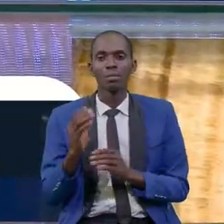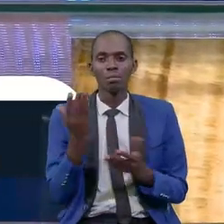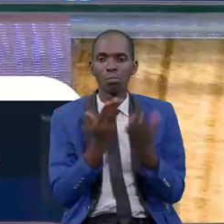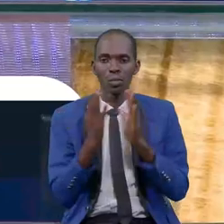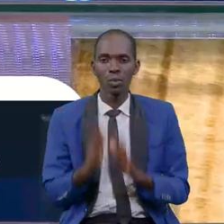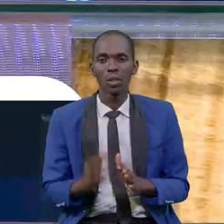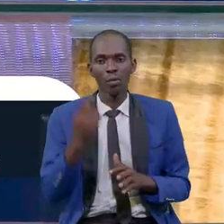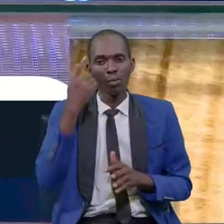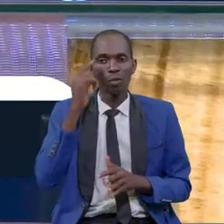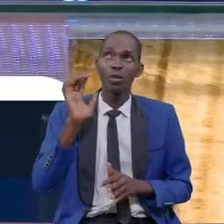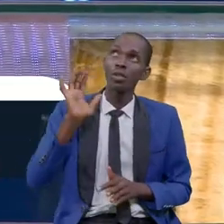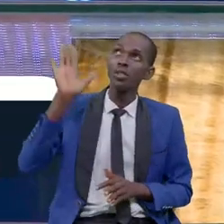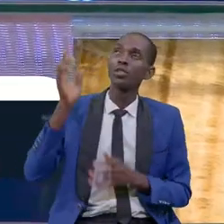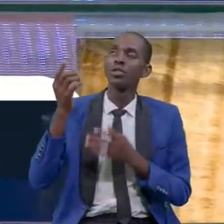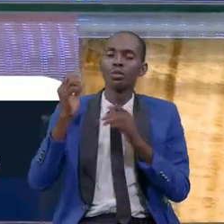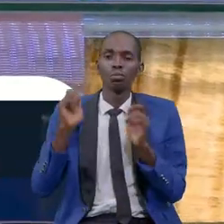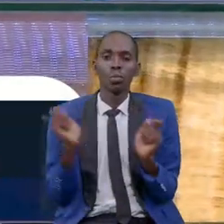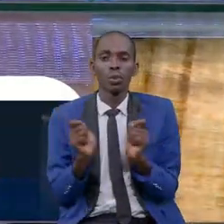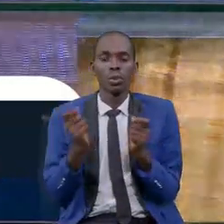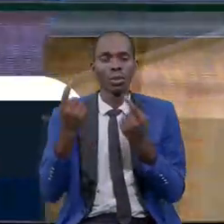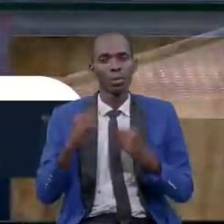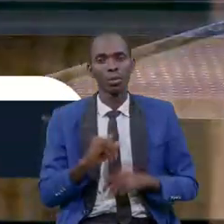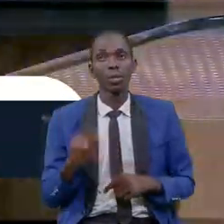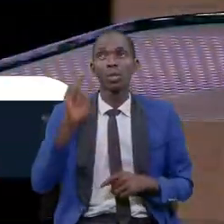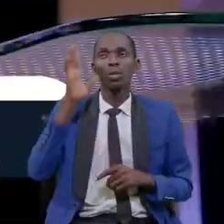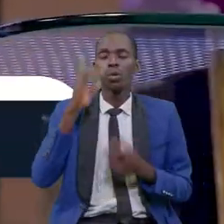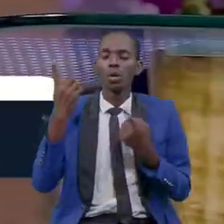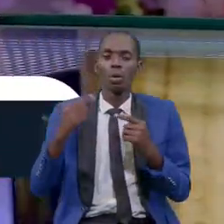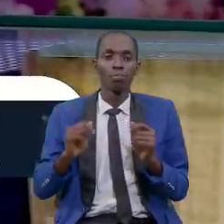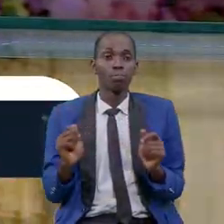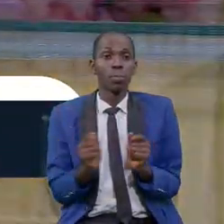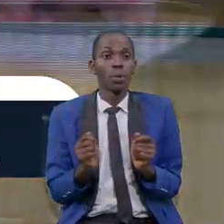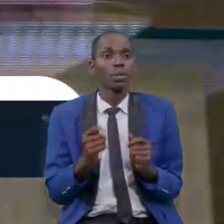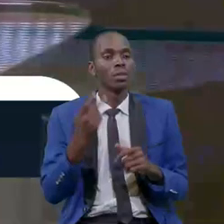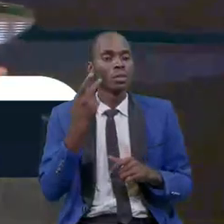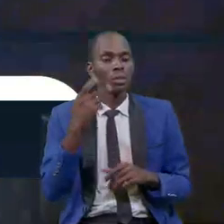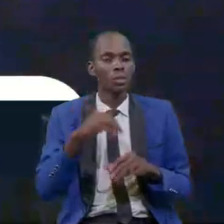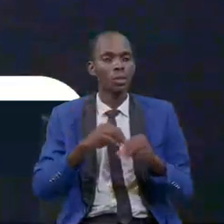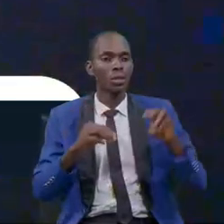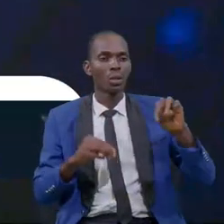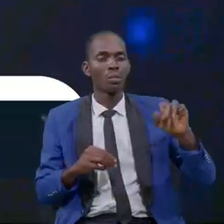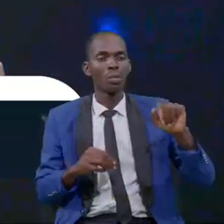son avènement soudain. Il va venir, mais il viendra soudainement.